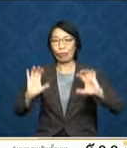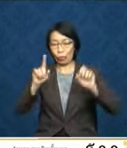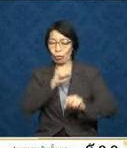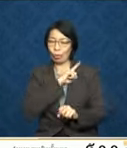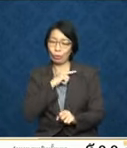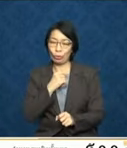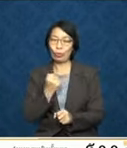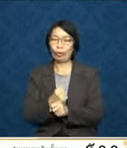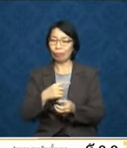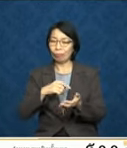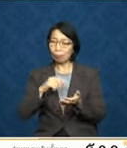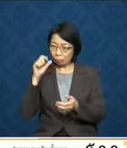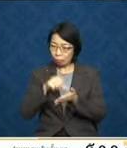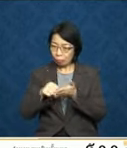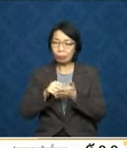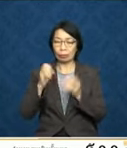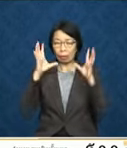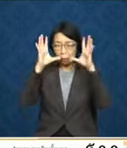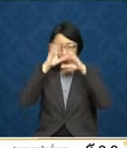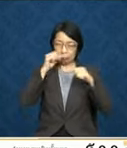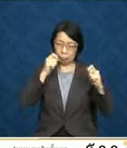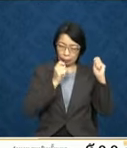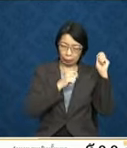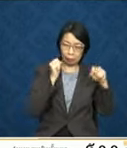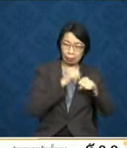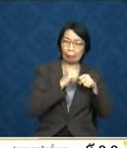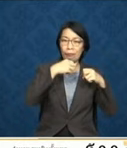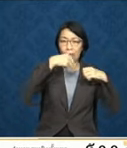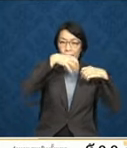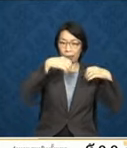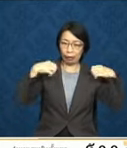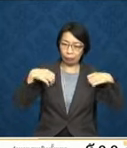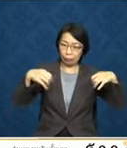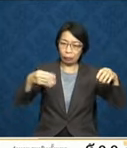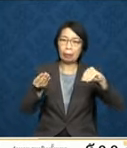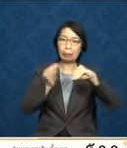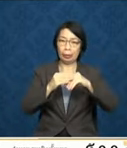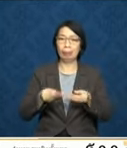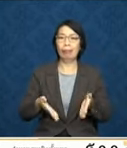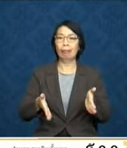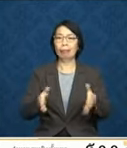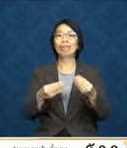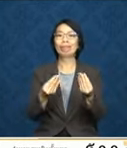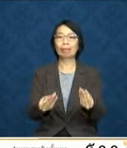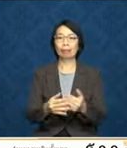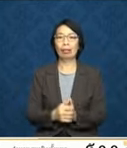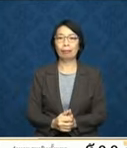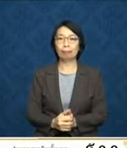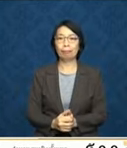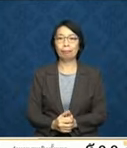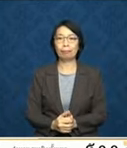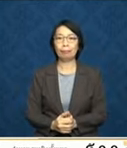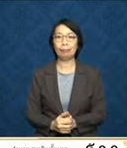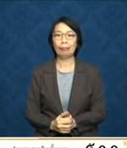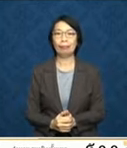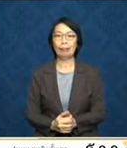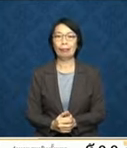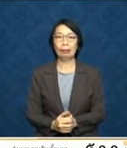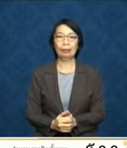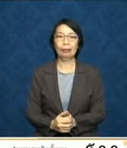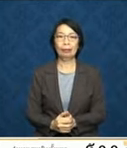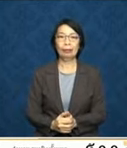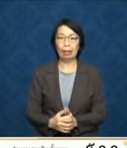าติดตั้งไฟส่องสว่างทางให้พี่น้องชุมชนเขตเทศบาลหนองแกได้รับการไฟส่องสว่างท